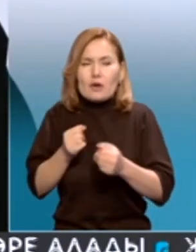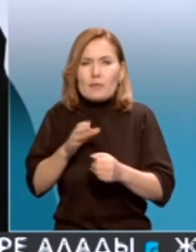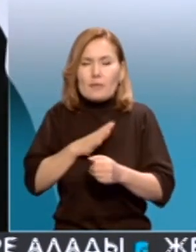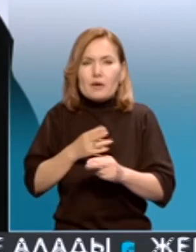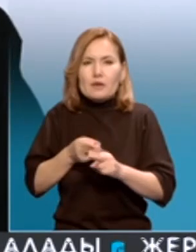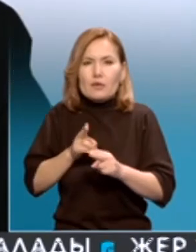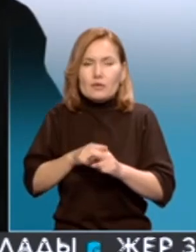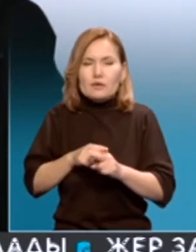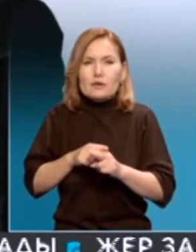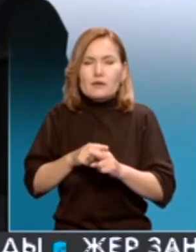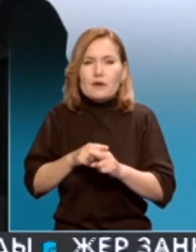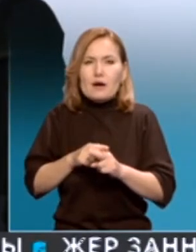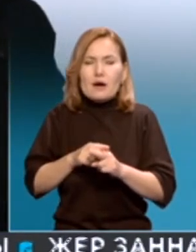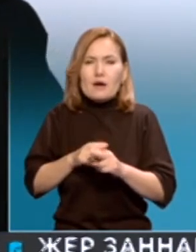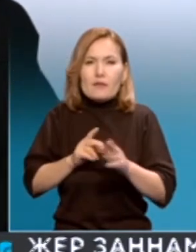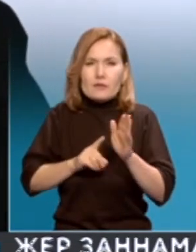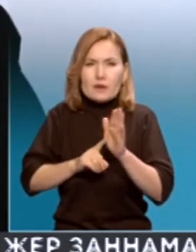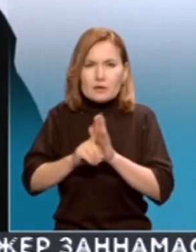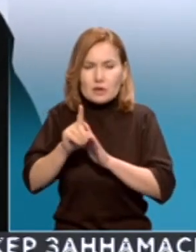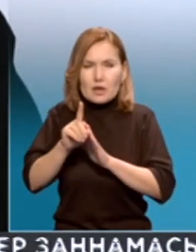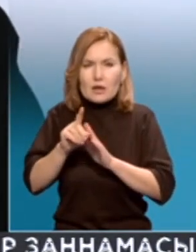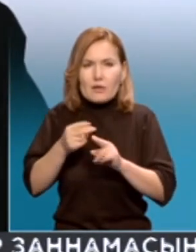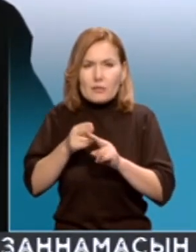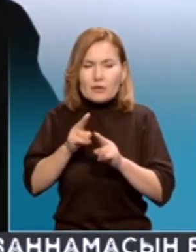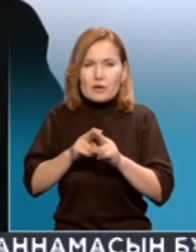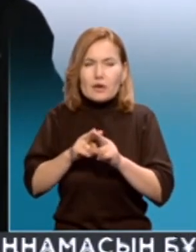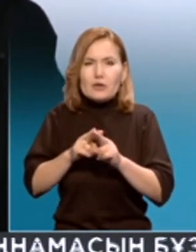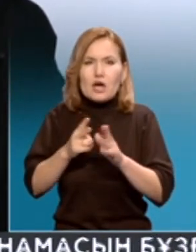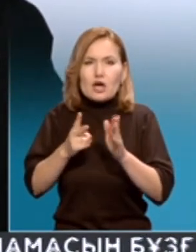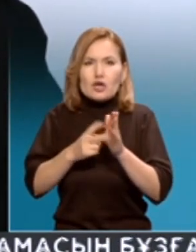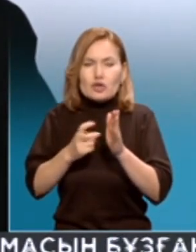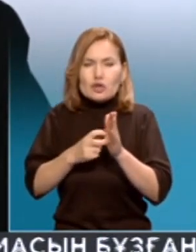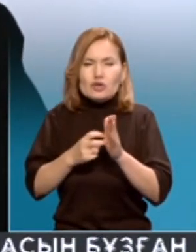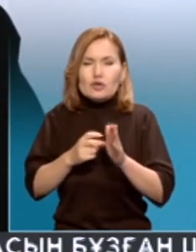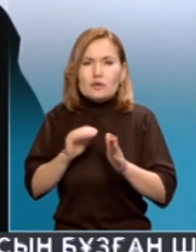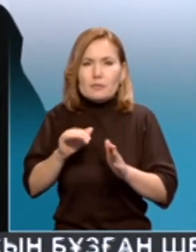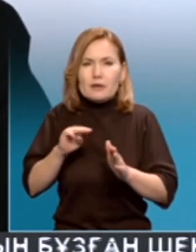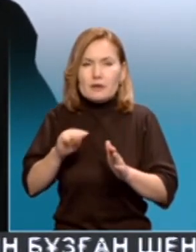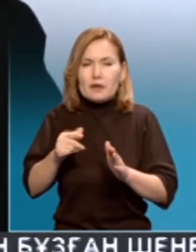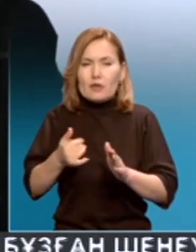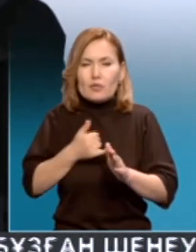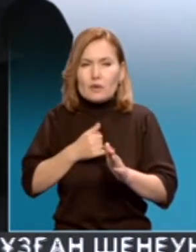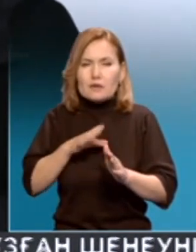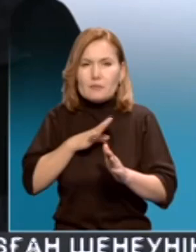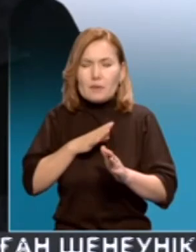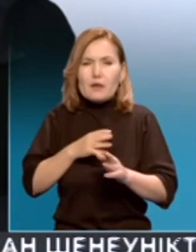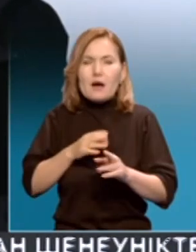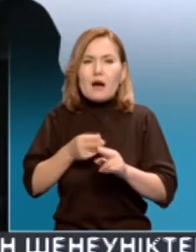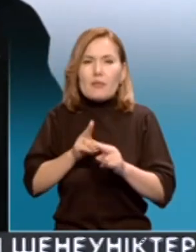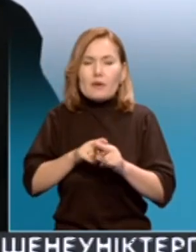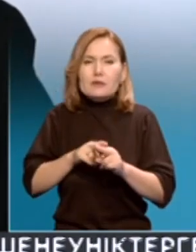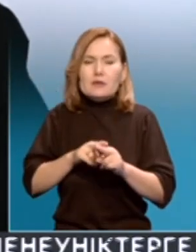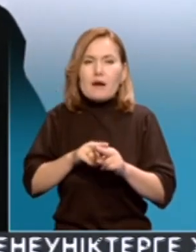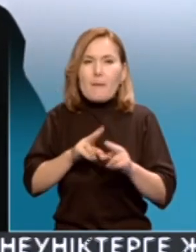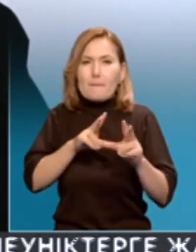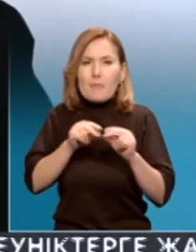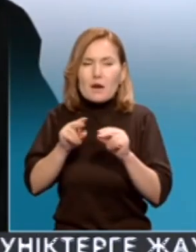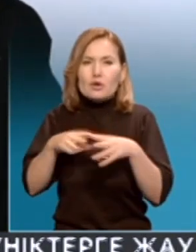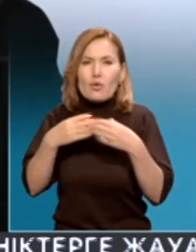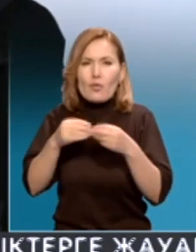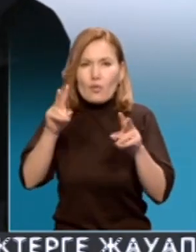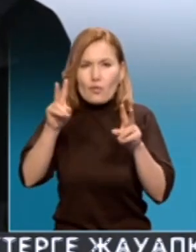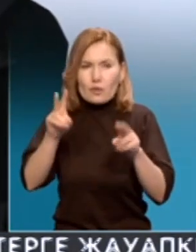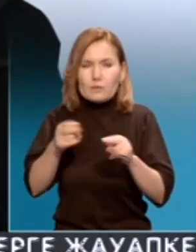болды. Сонымен бақыт отбасынан өттіп, үйлі болып отырық. Енді ай сайын